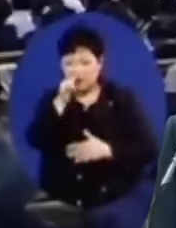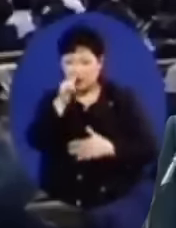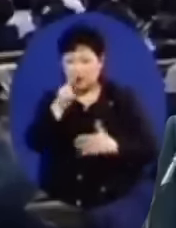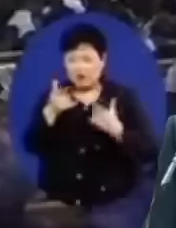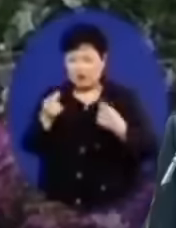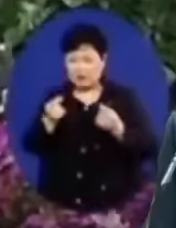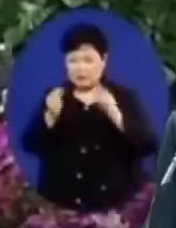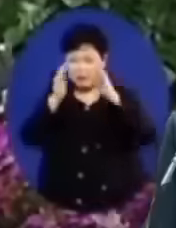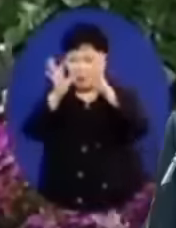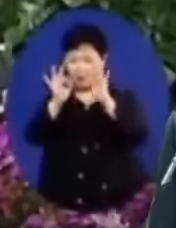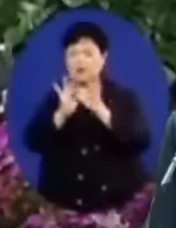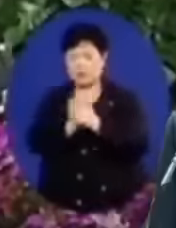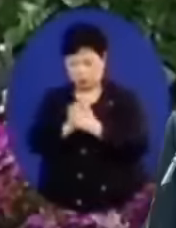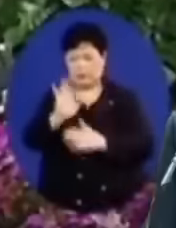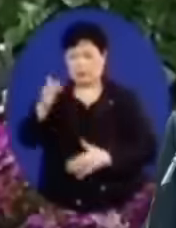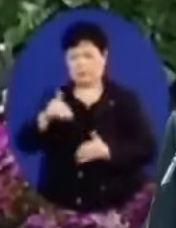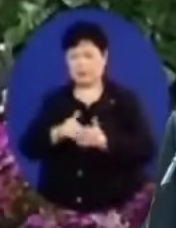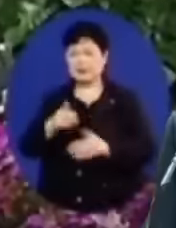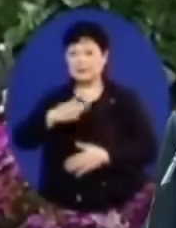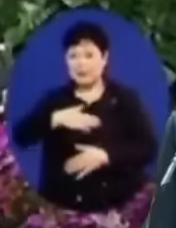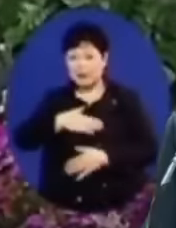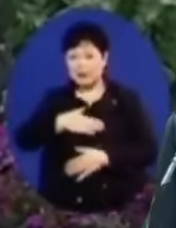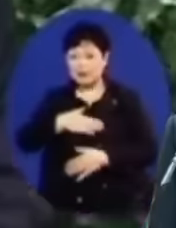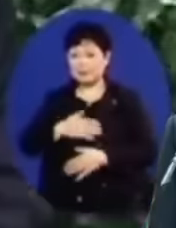것입니다. 내가